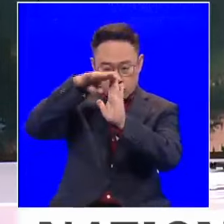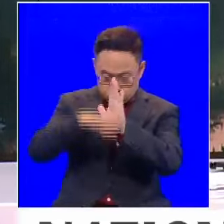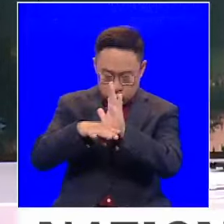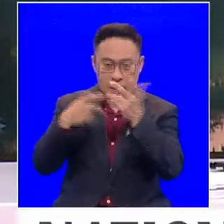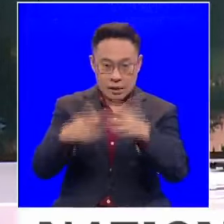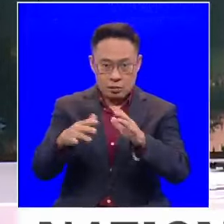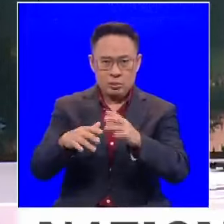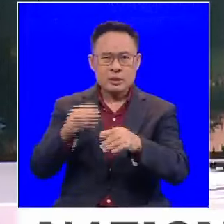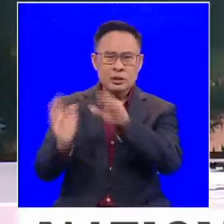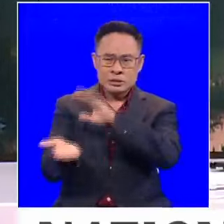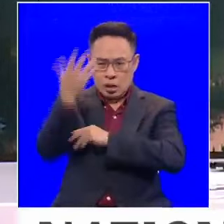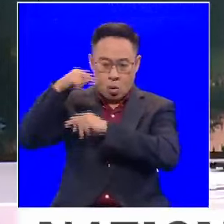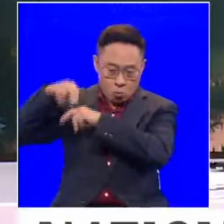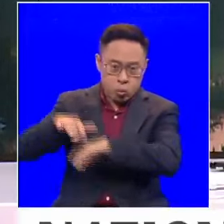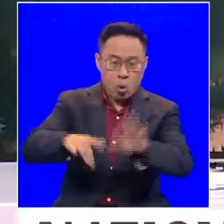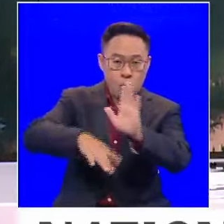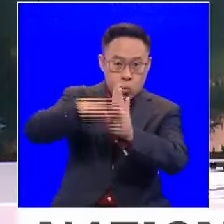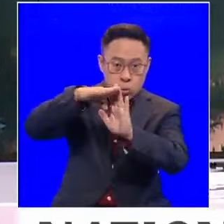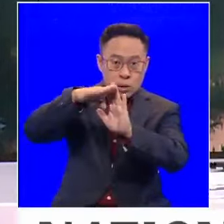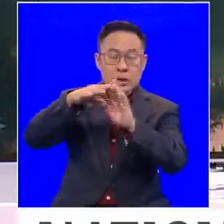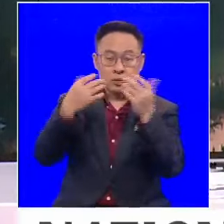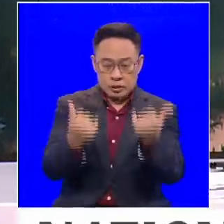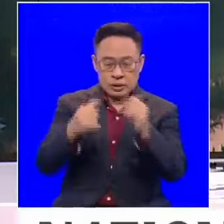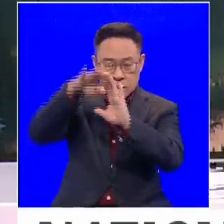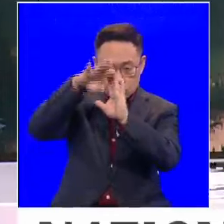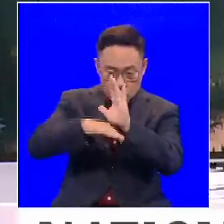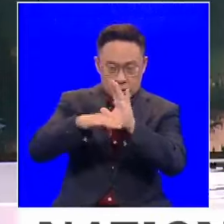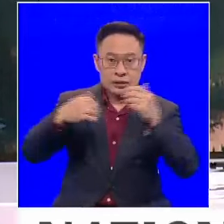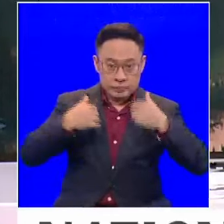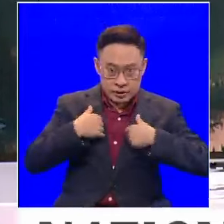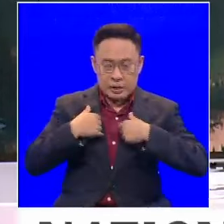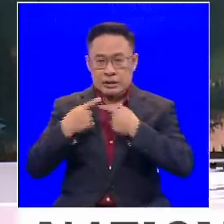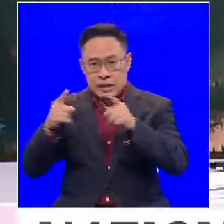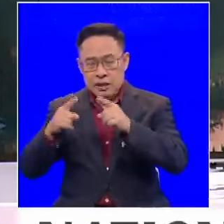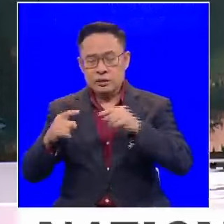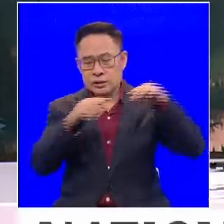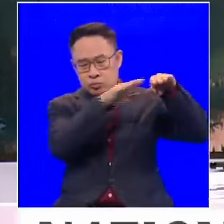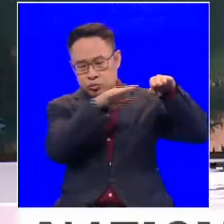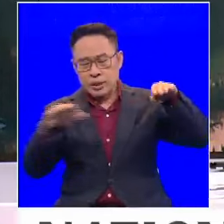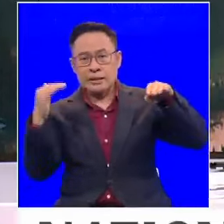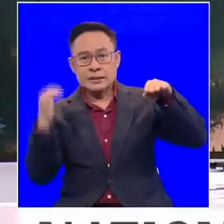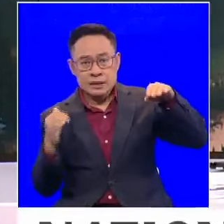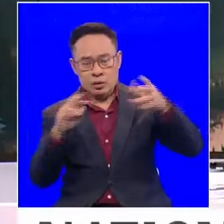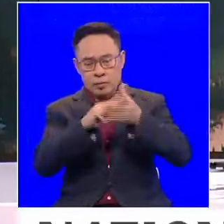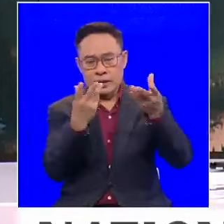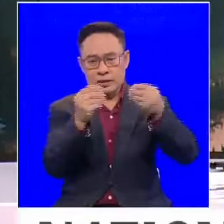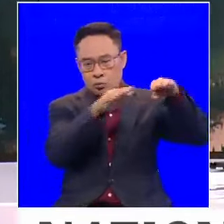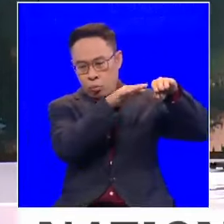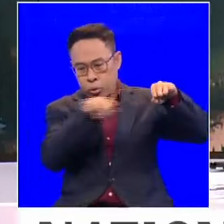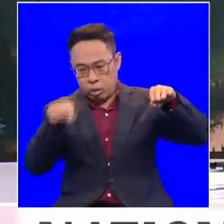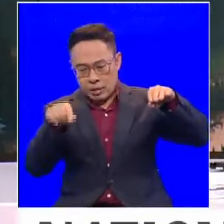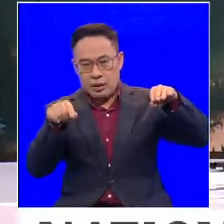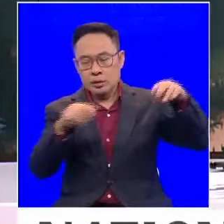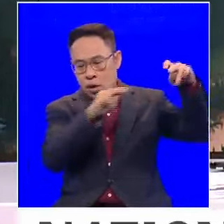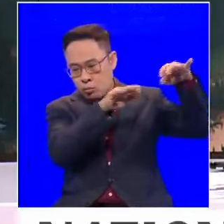คะบางชุมชนน้ำลดแล้วแต่ว่าบางชุมชนน้ำก็ยังคงท่วมอยู่สถานการณ์ล่าสุดจะเป็นยังไงเราไปติดตามกับคุ